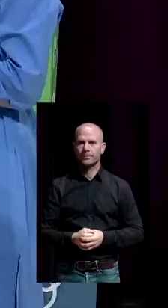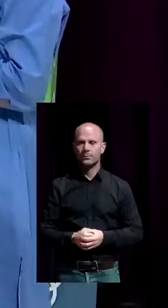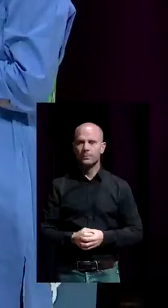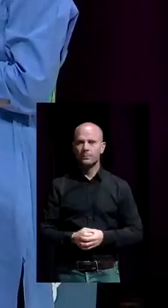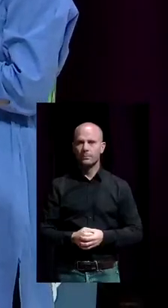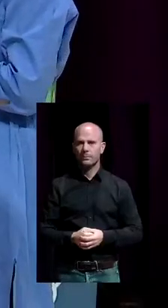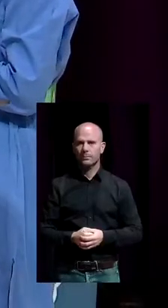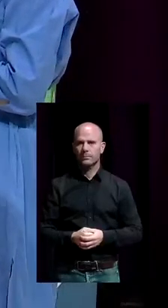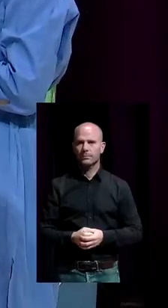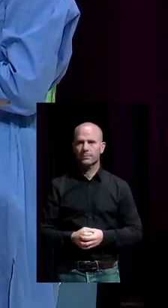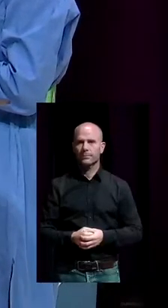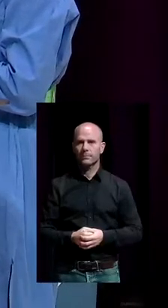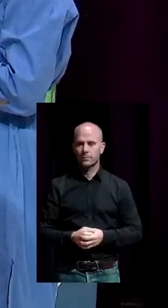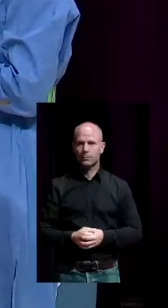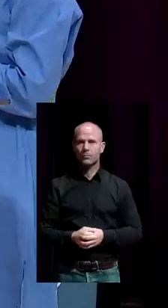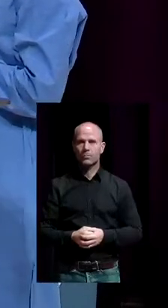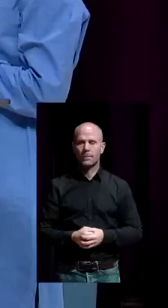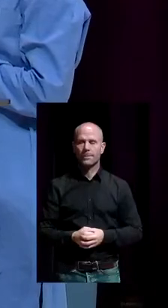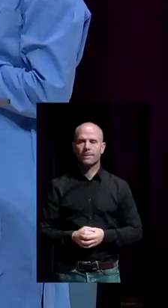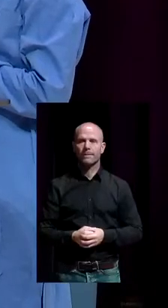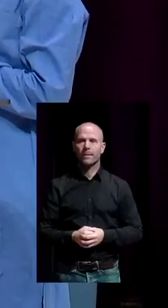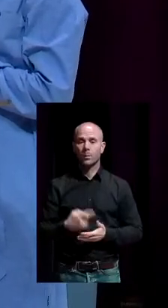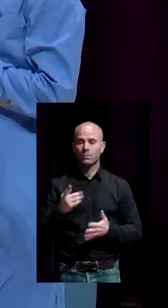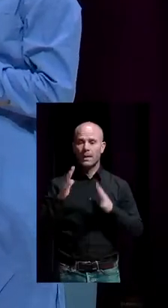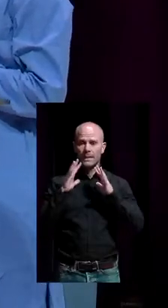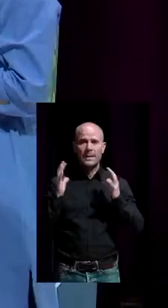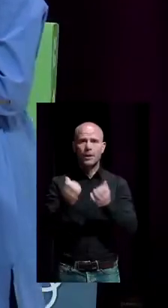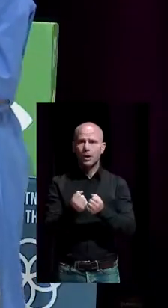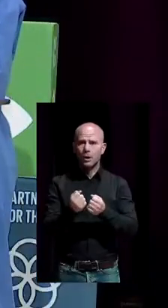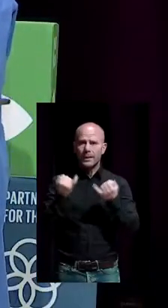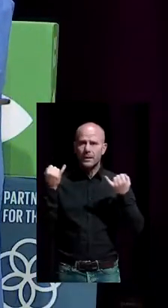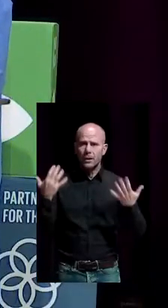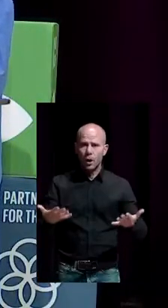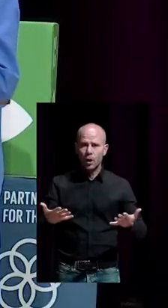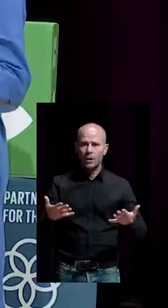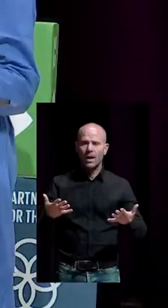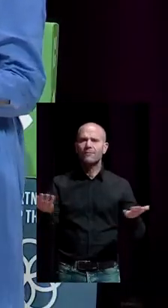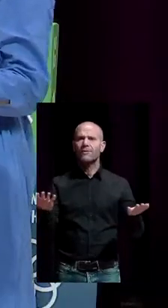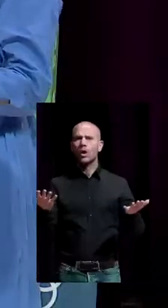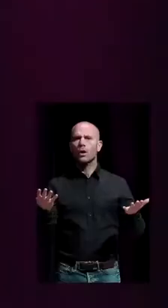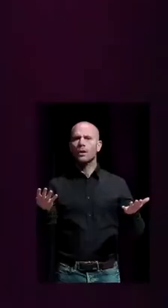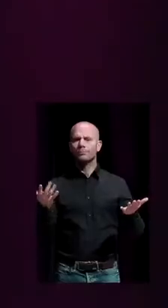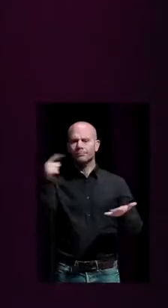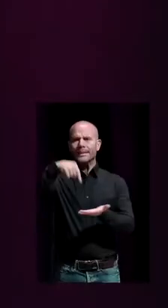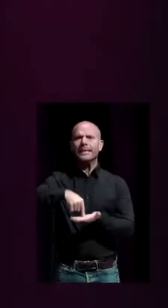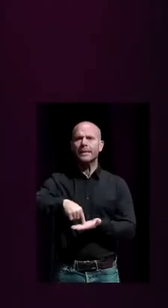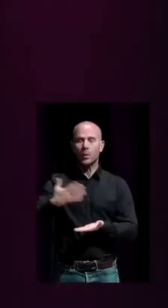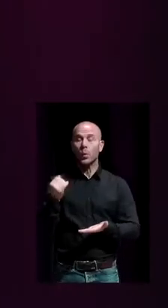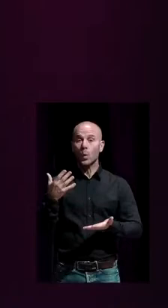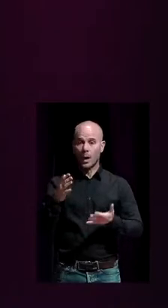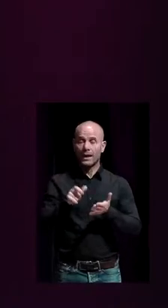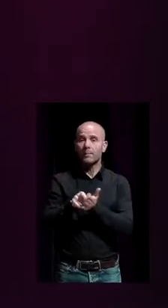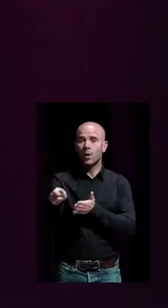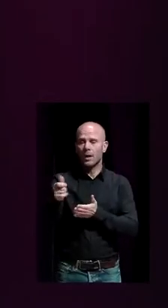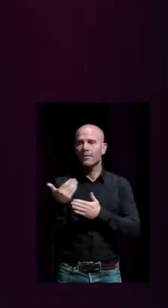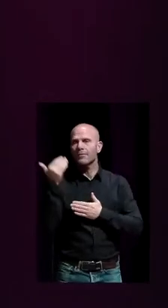Och i centrum för det här seminariet så står den här rapporten. En framtid för